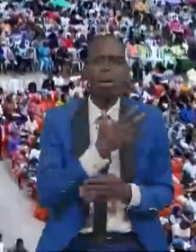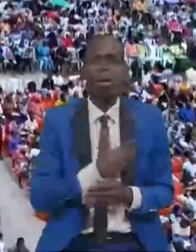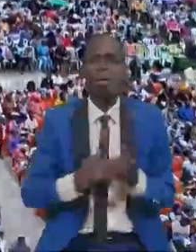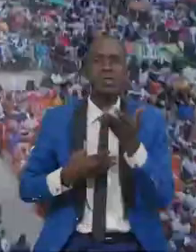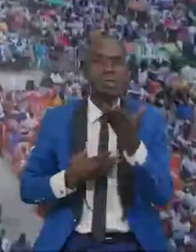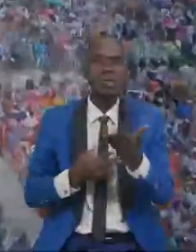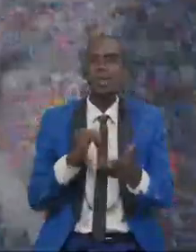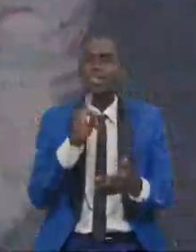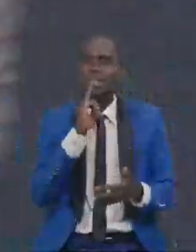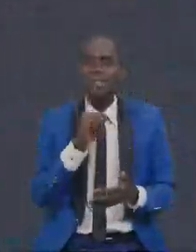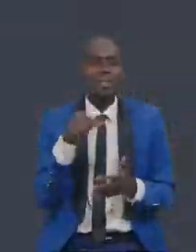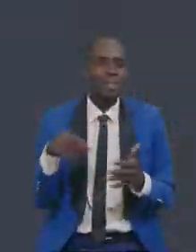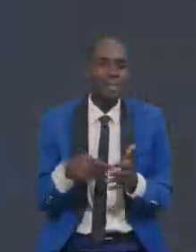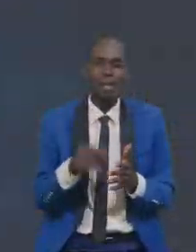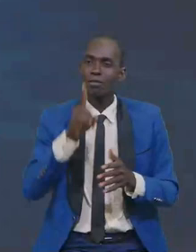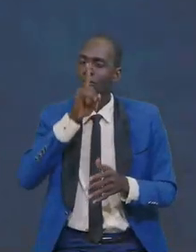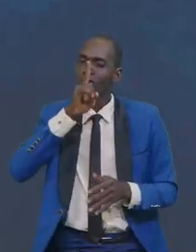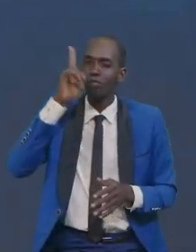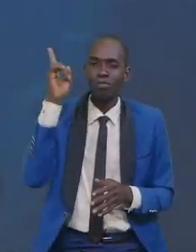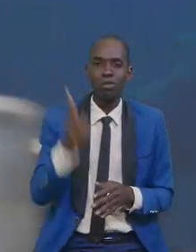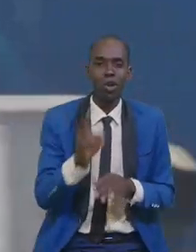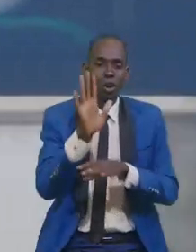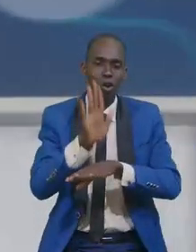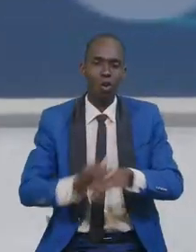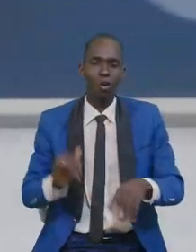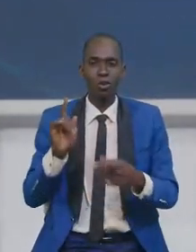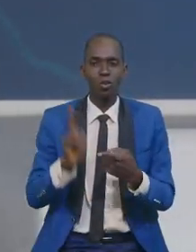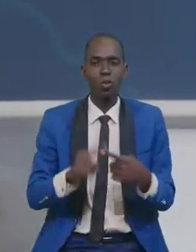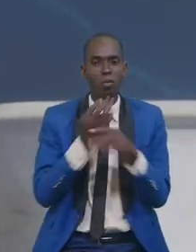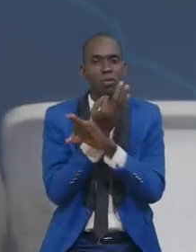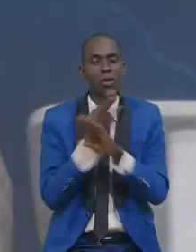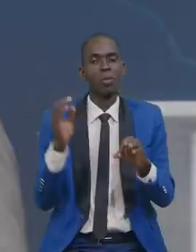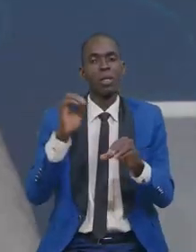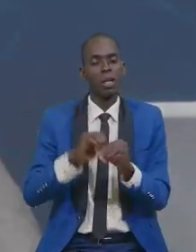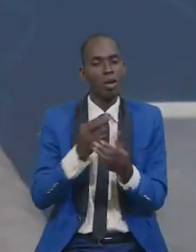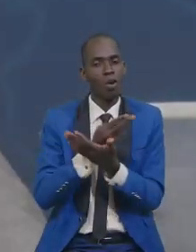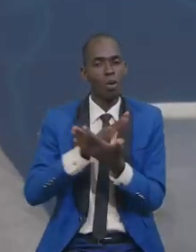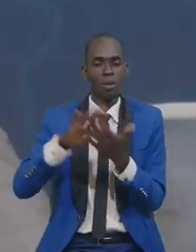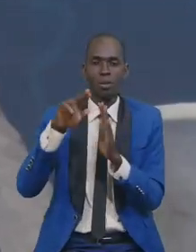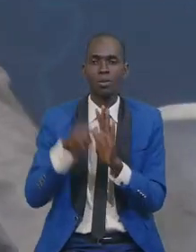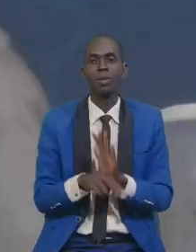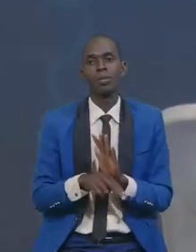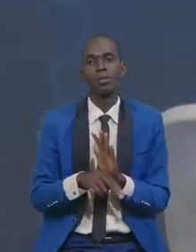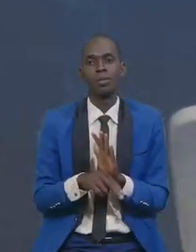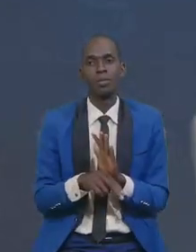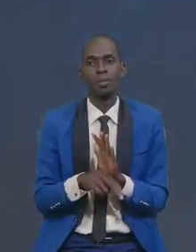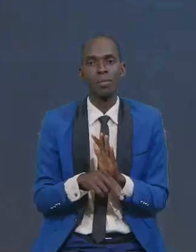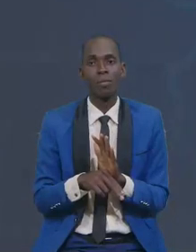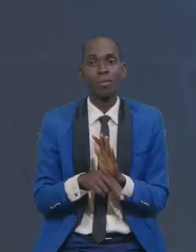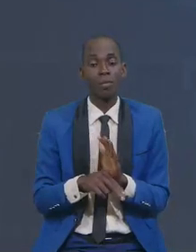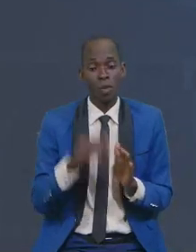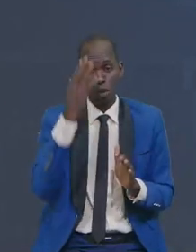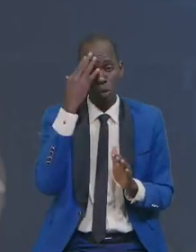Et il y a donc cet appel confirmé à la libération dans la sainteté. Vous